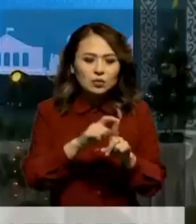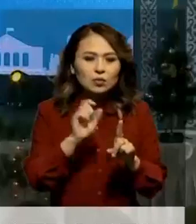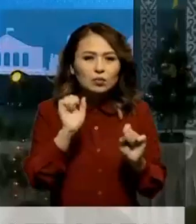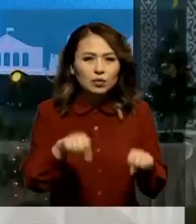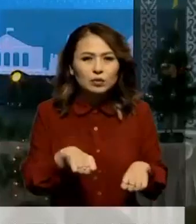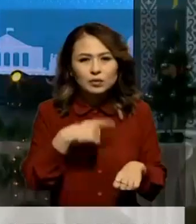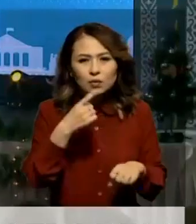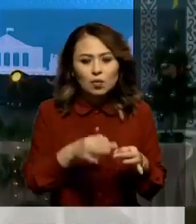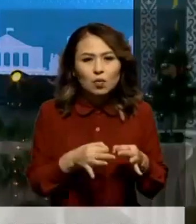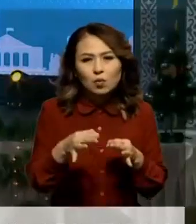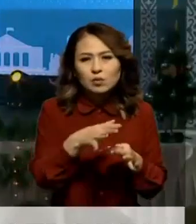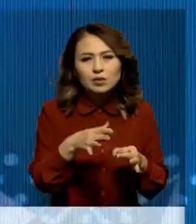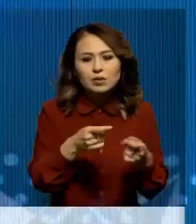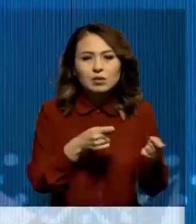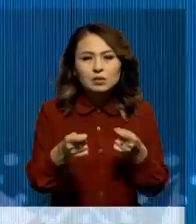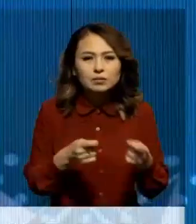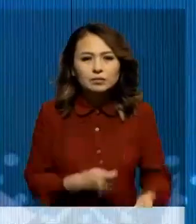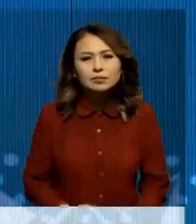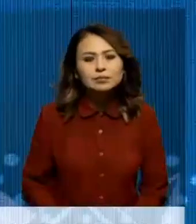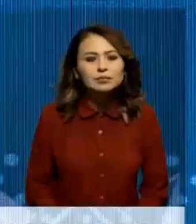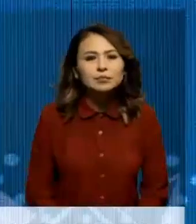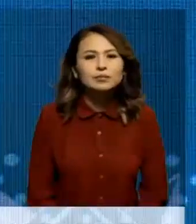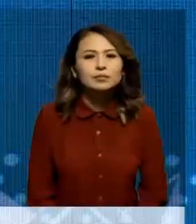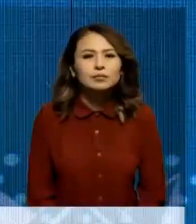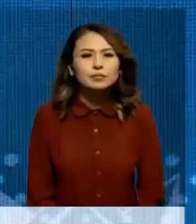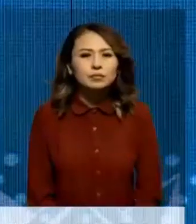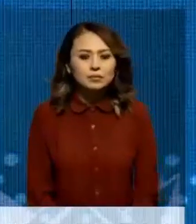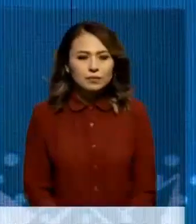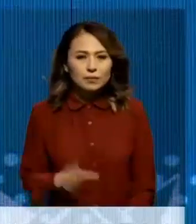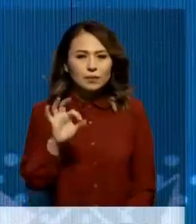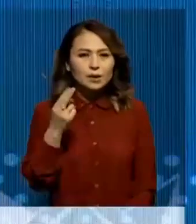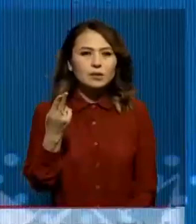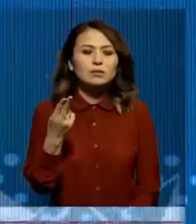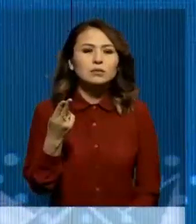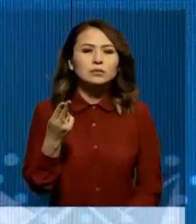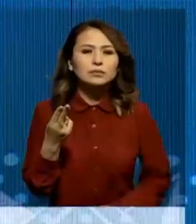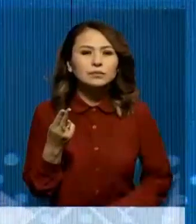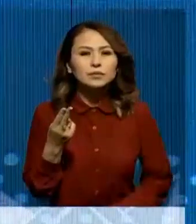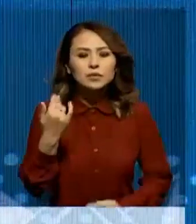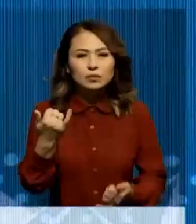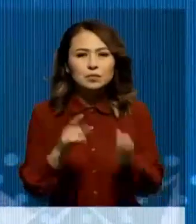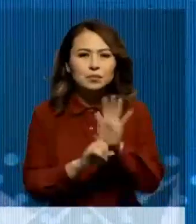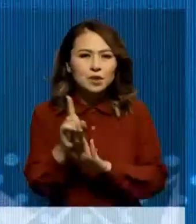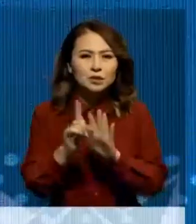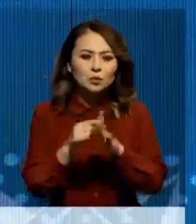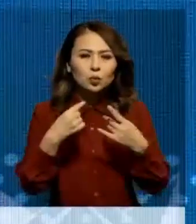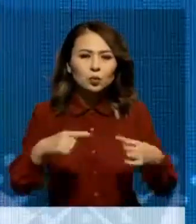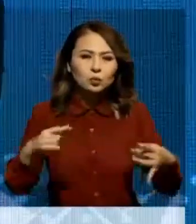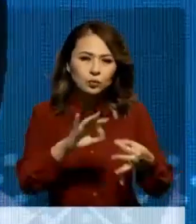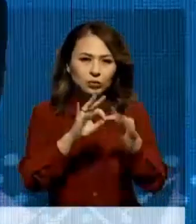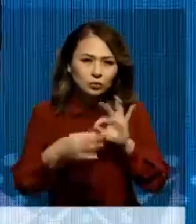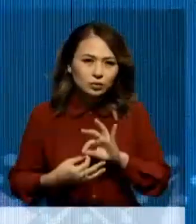деді облыс әкімінің орынбасары Нұрымбет Сақтағанов. Әлеуметтанушылар өңірде қолға алынған жаңа бастамаларға, өзекті